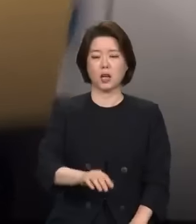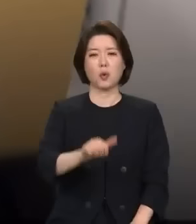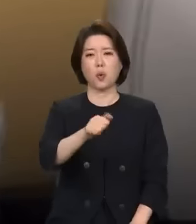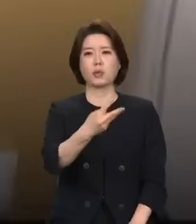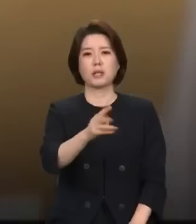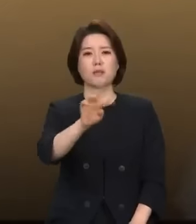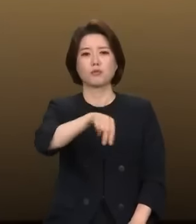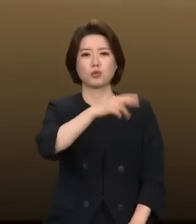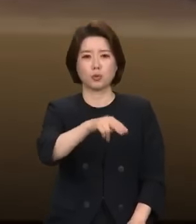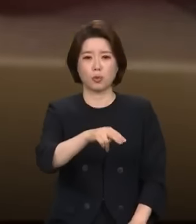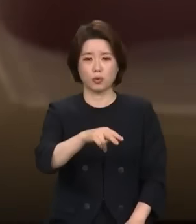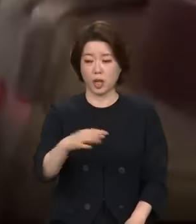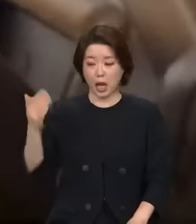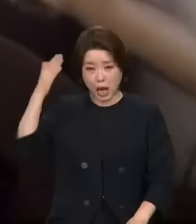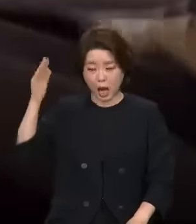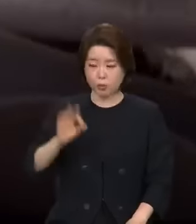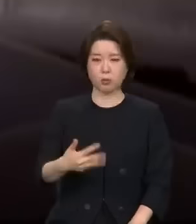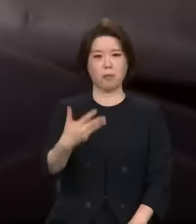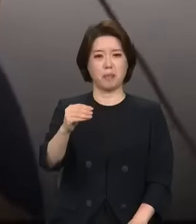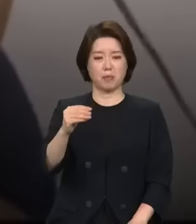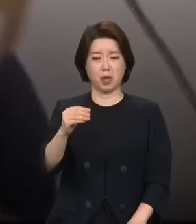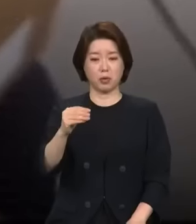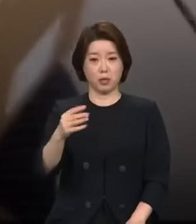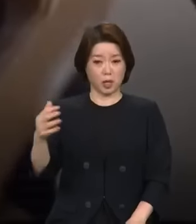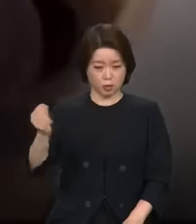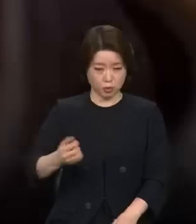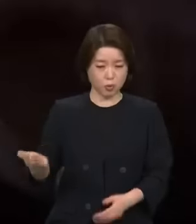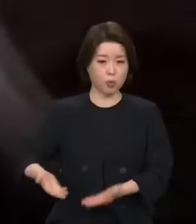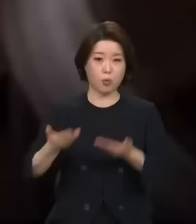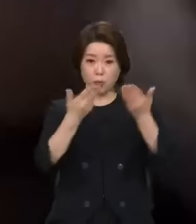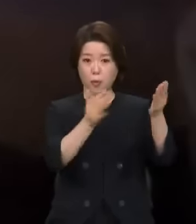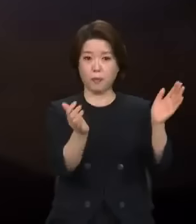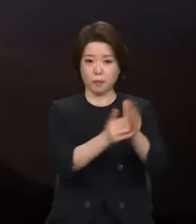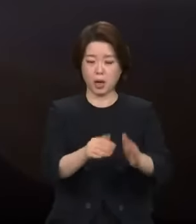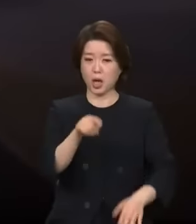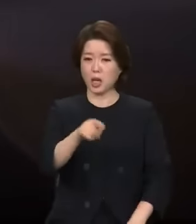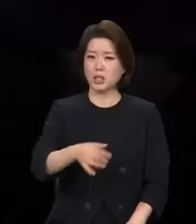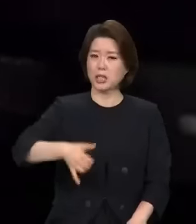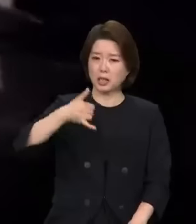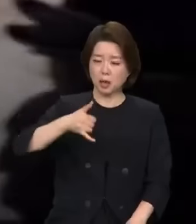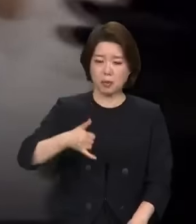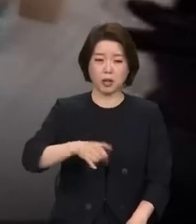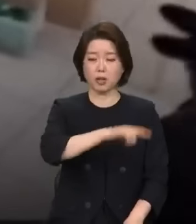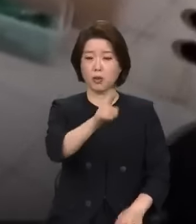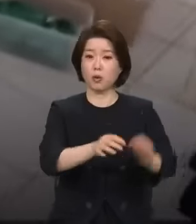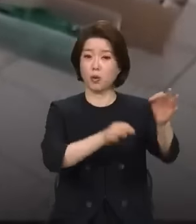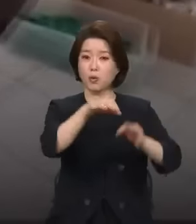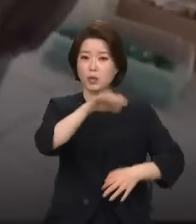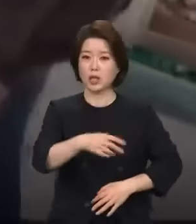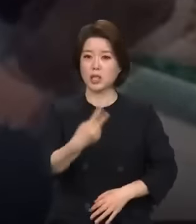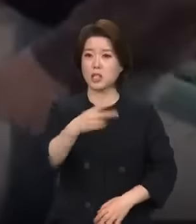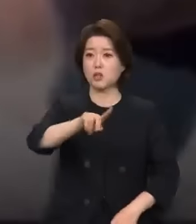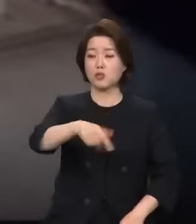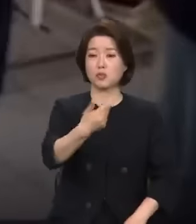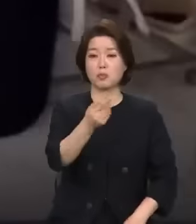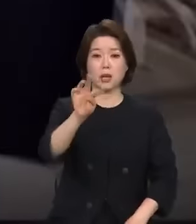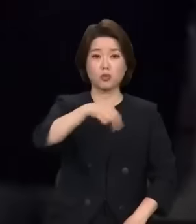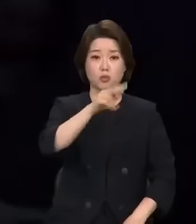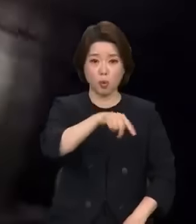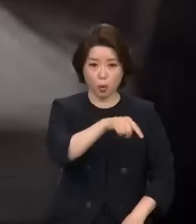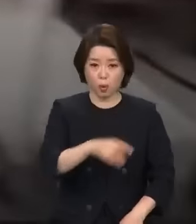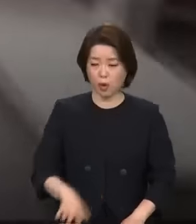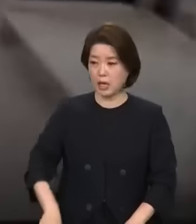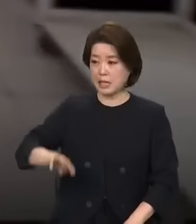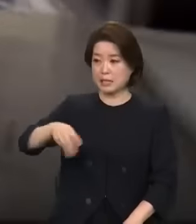돈 약 8만 원씩 받고 디올사에 넘긴 걸로 나타났습니다. 해당 가방은 디올 매장에서는 2600유로, 약 380만